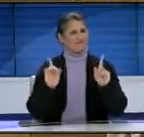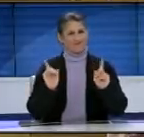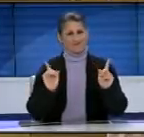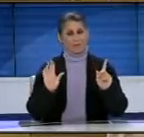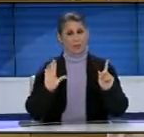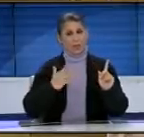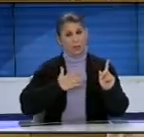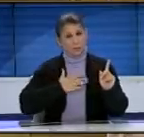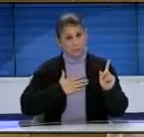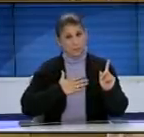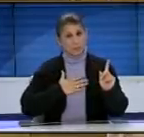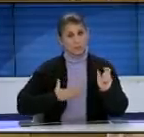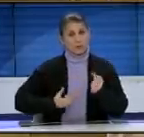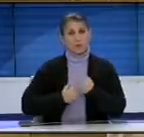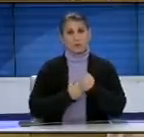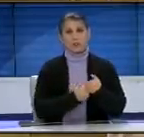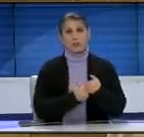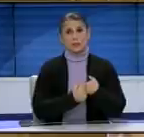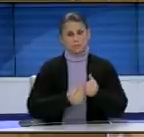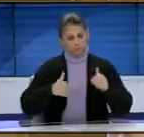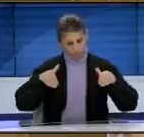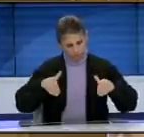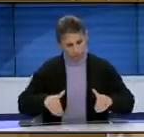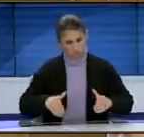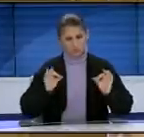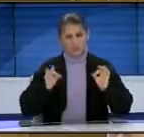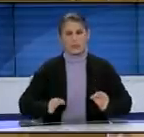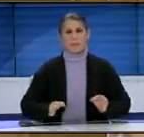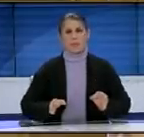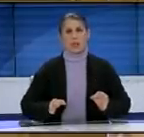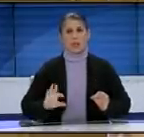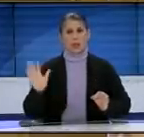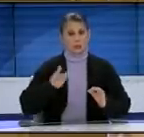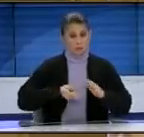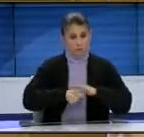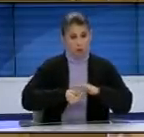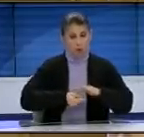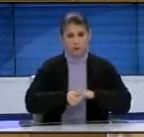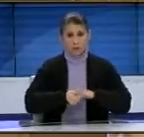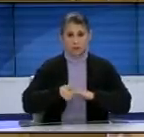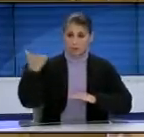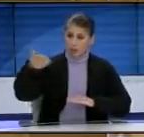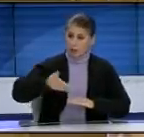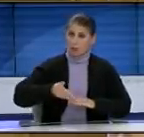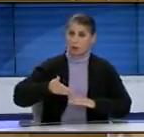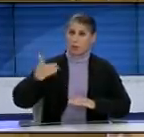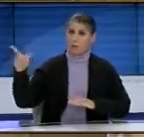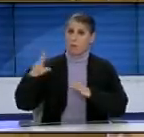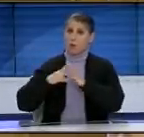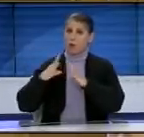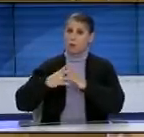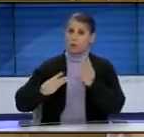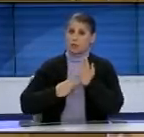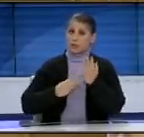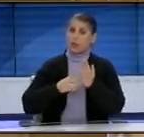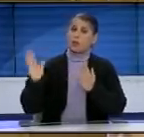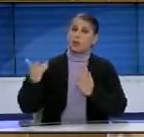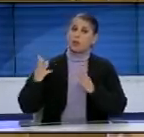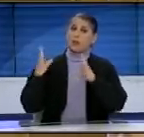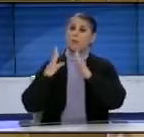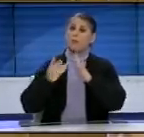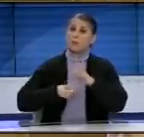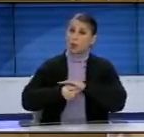Αλλά εμείς τουλάχιστον υποστηρίξαμε με συνέπεια. Και όταν οι πρόσφυγες ερχόντουσαν από τον πόλεμο της Συρίας και όταν οι πρόσφυγες ερχόντουσαν από